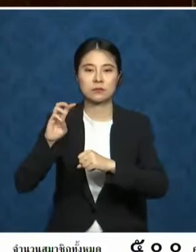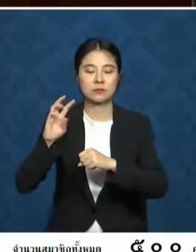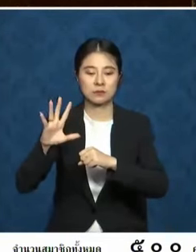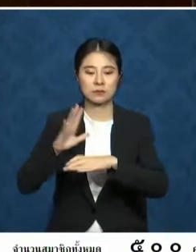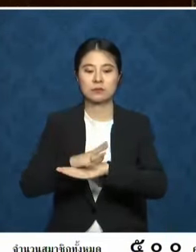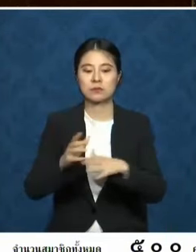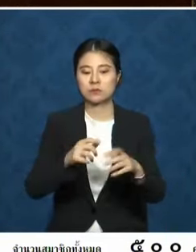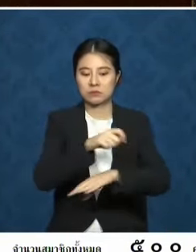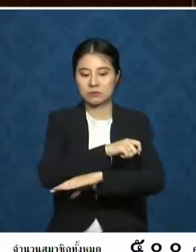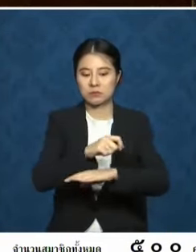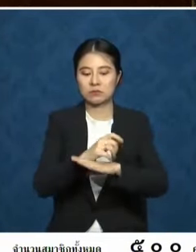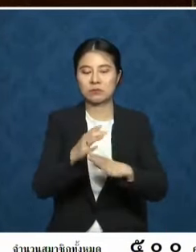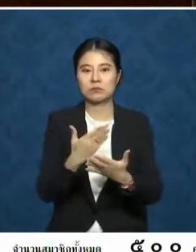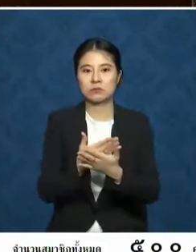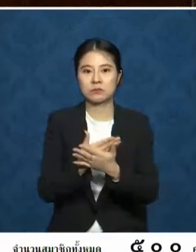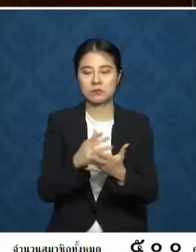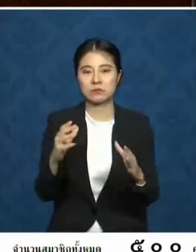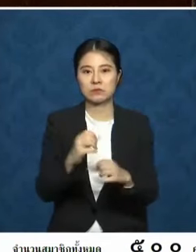พัฒนาวิยาศาต